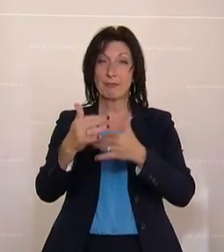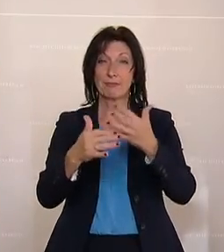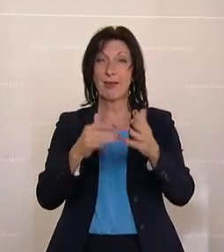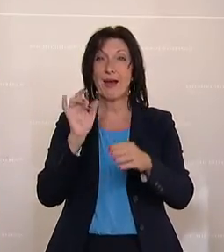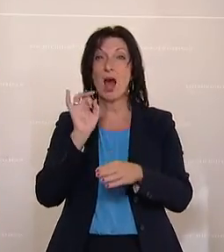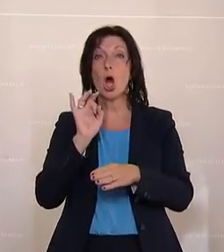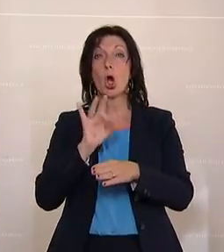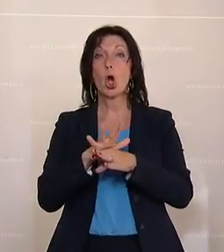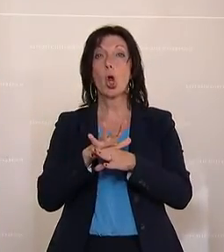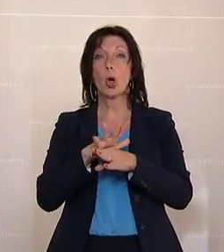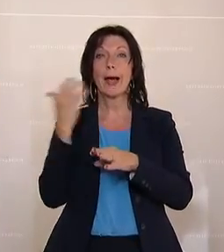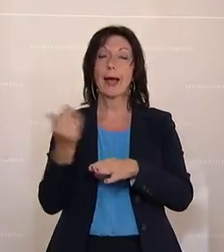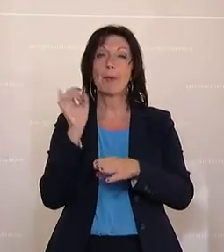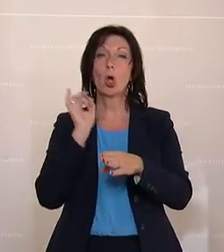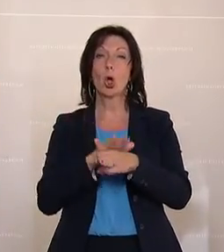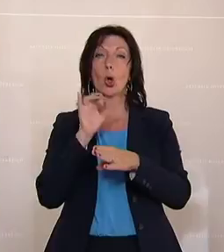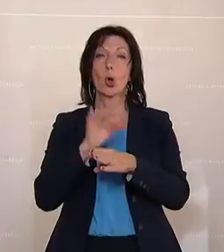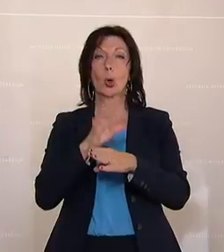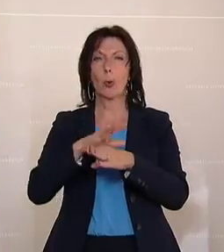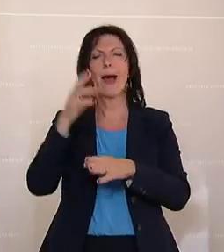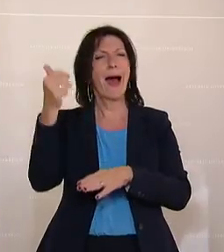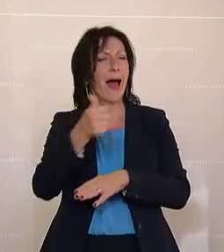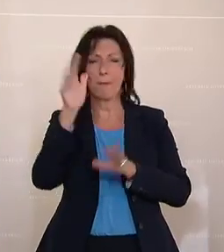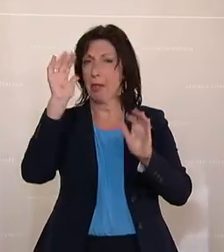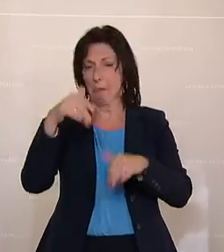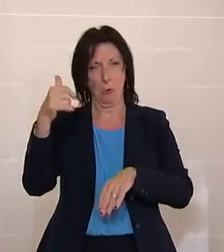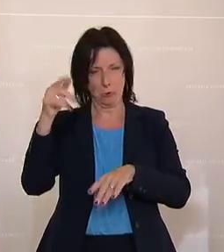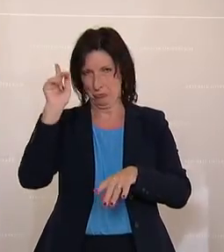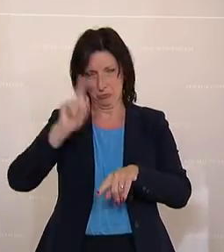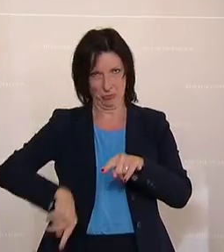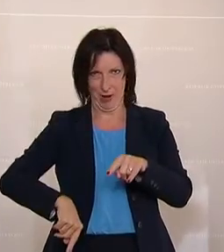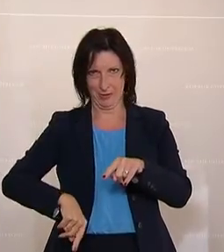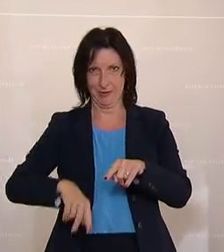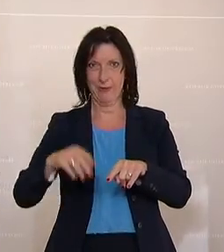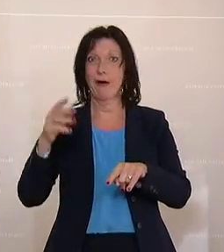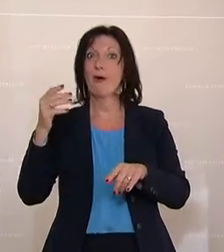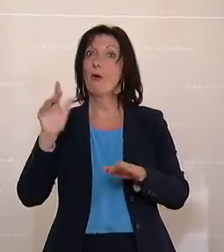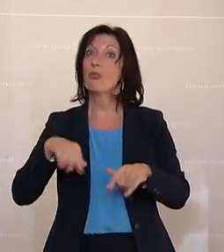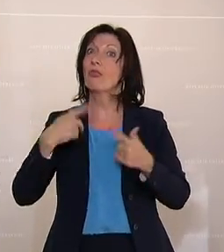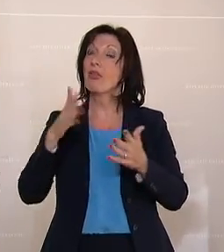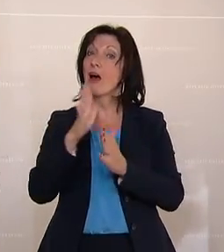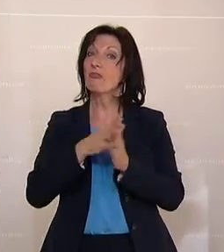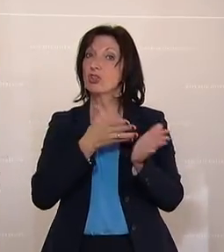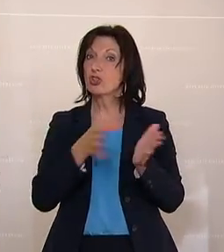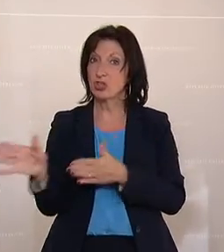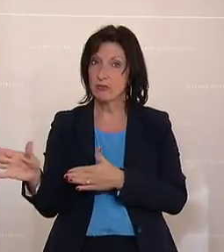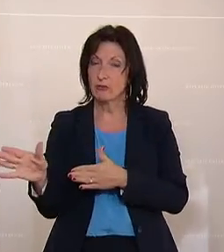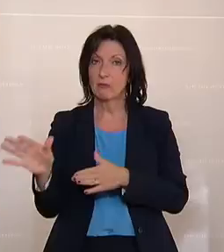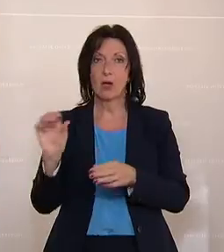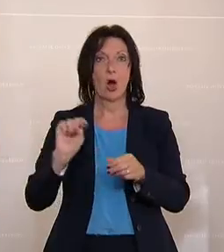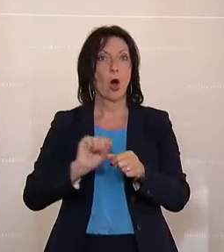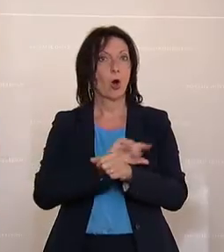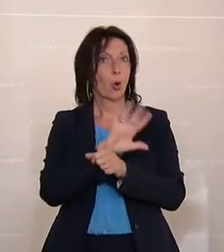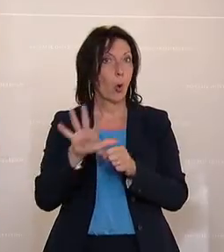Glückssträhne. Und es beginnt einiges schief zu laufen. Die Corona-Pandemie, dazu einige Verordnungen, die für den Mistkübel